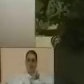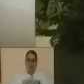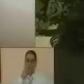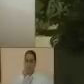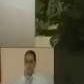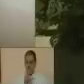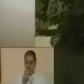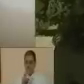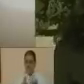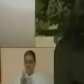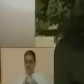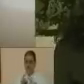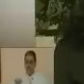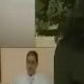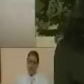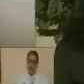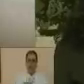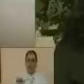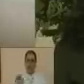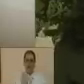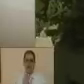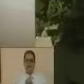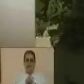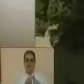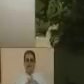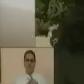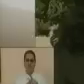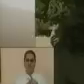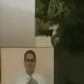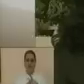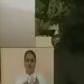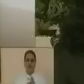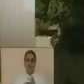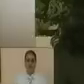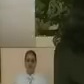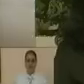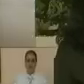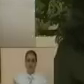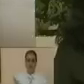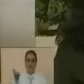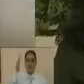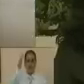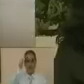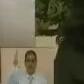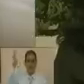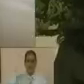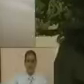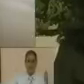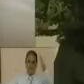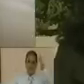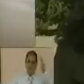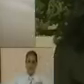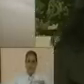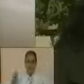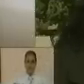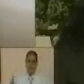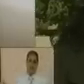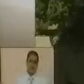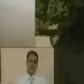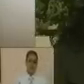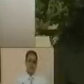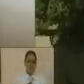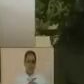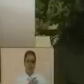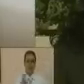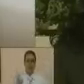الدخل السياحي للأردن. شهدت زيادة في عدد السياح، تقريبا سياح المبيت، بنسبة 23%. وصل